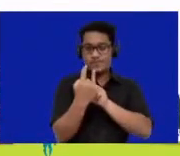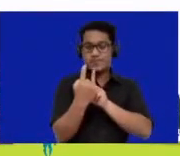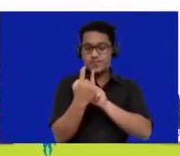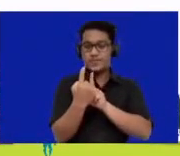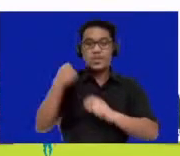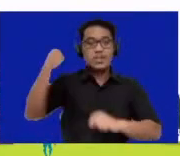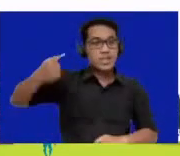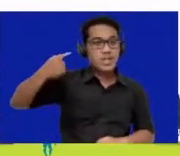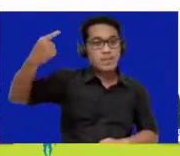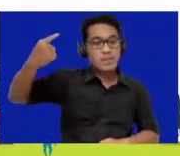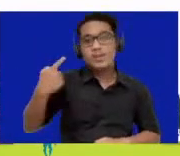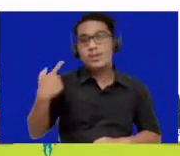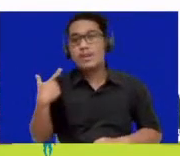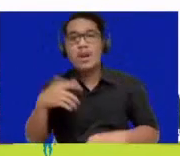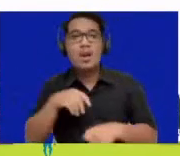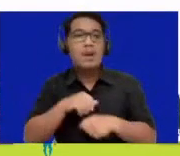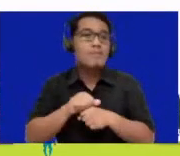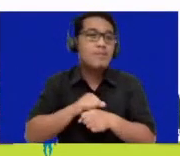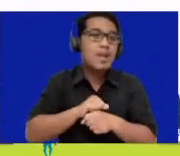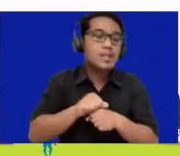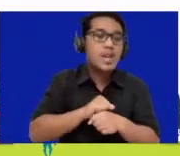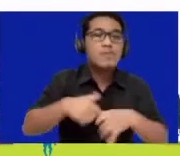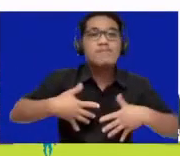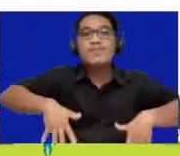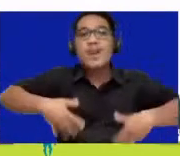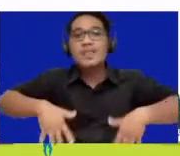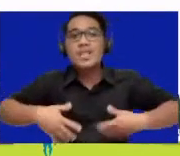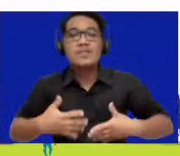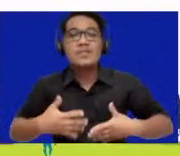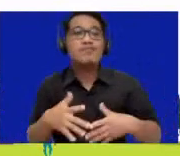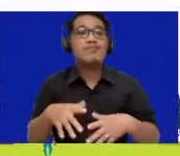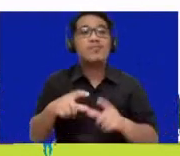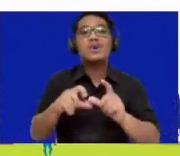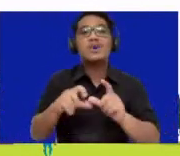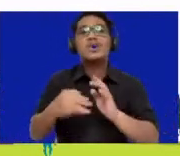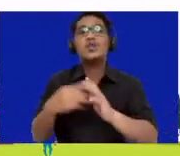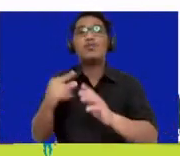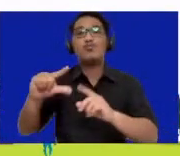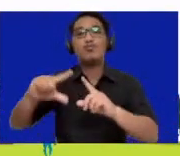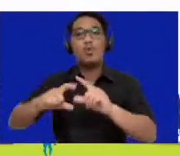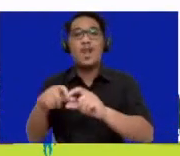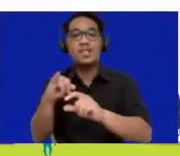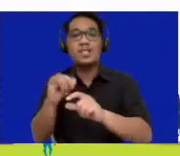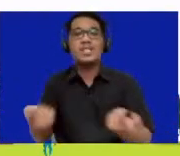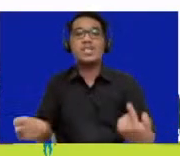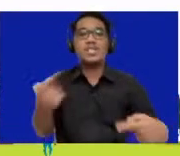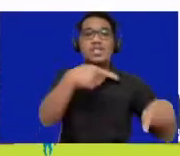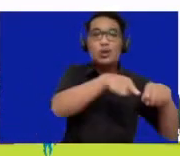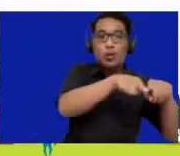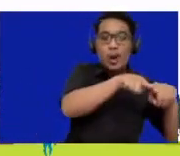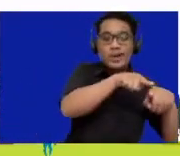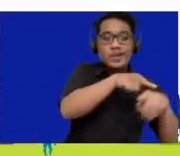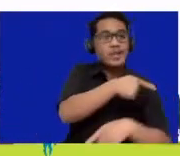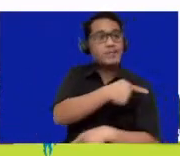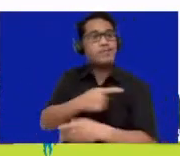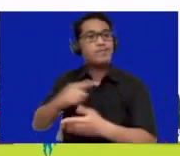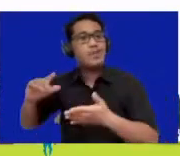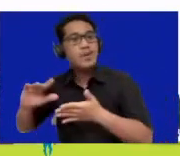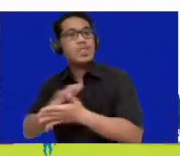bencana, disesuaikan dengan potensi dan ancaman bencana di wilayah masing-masing